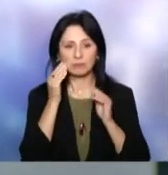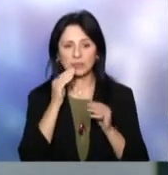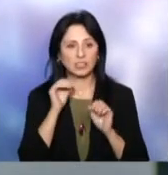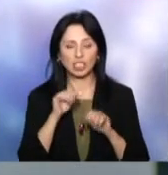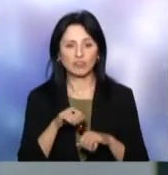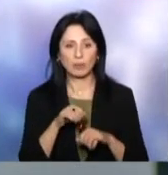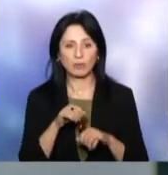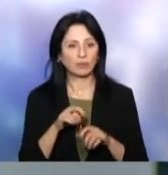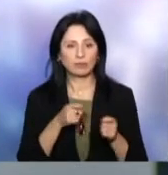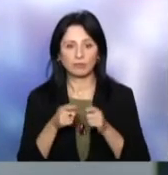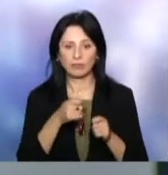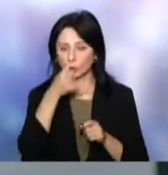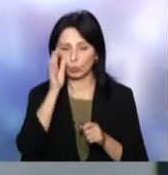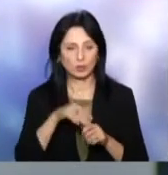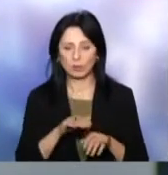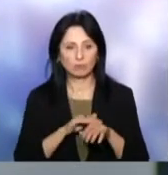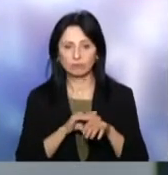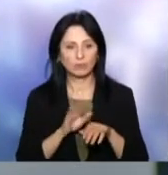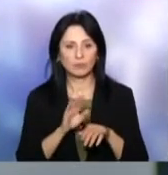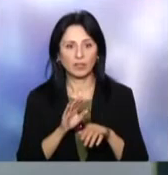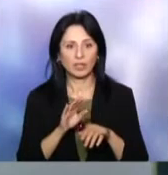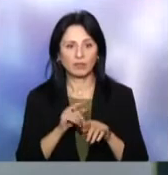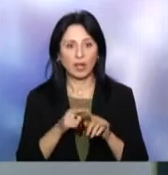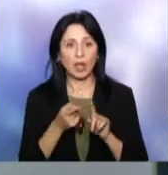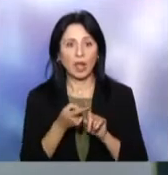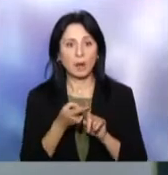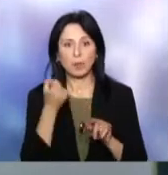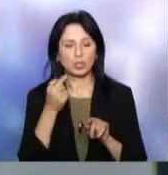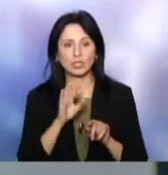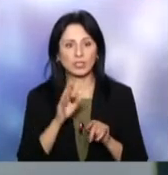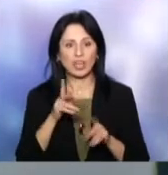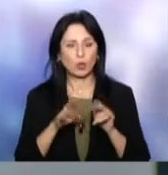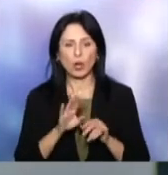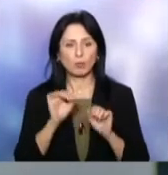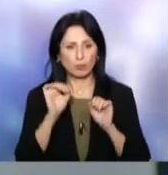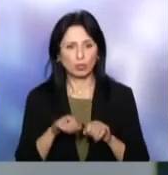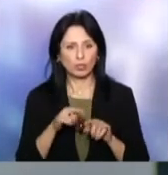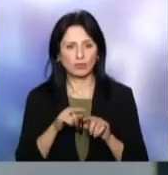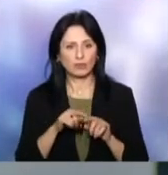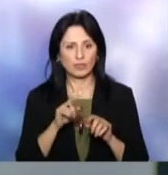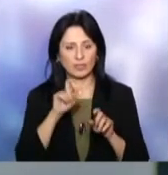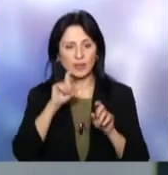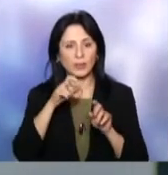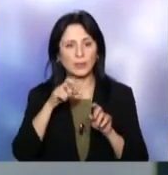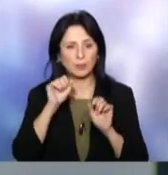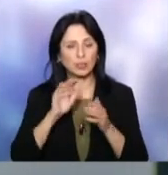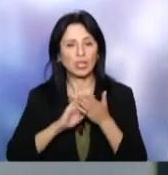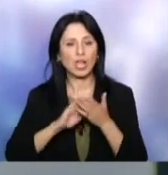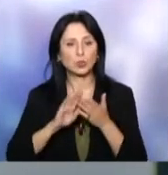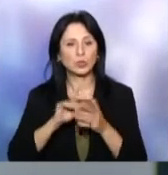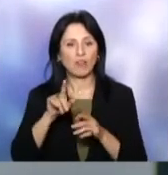საშუალებებით დარეგულირება შეუძლებელი არის. მოცილება არ არის აუცილებელი ქირურგიულად, შეიძლება იყოს ელექტროკოაგულაცია, შეიძლება